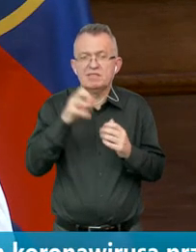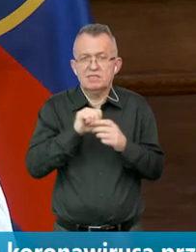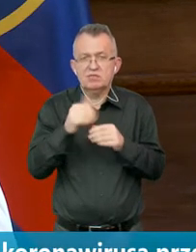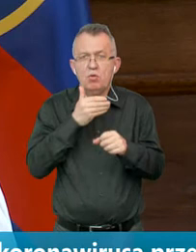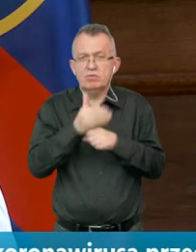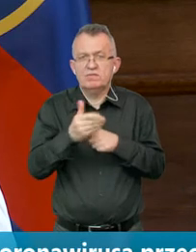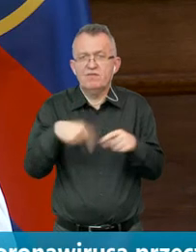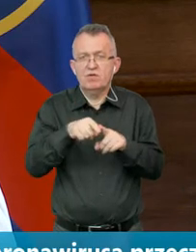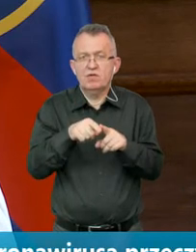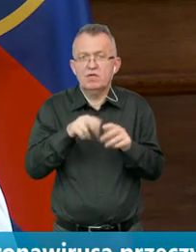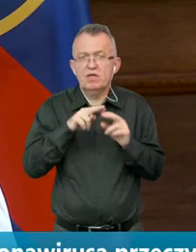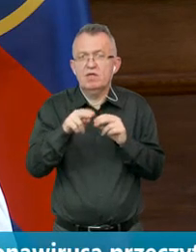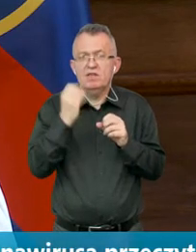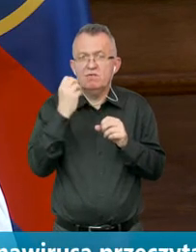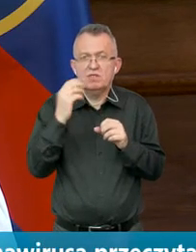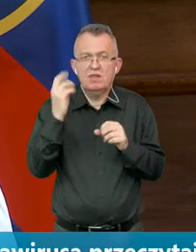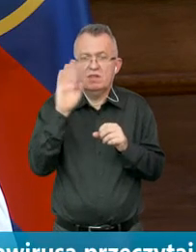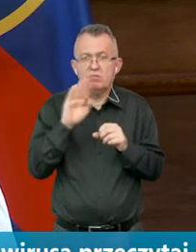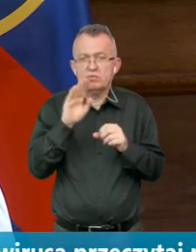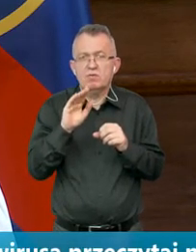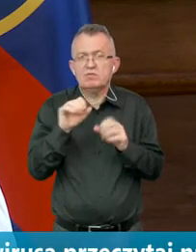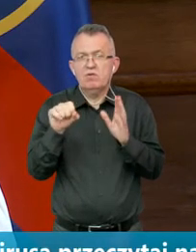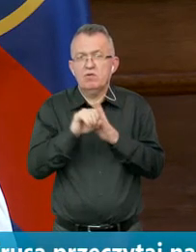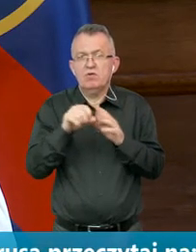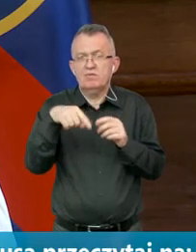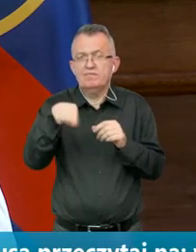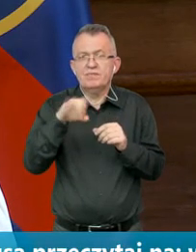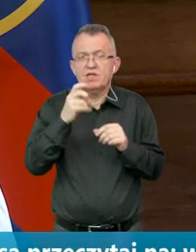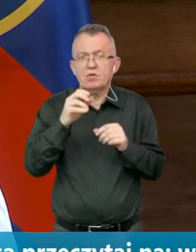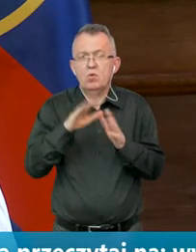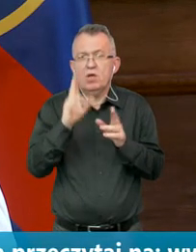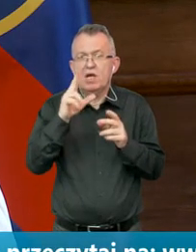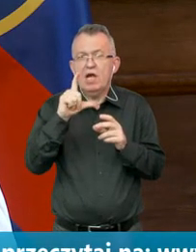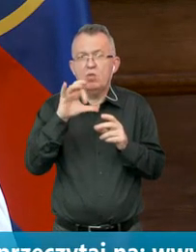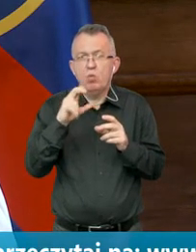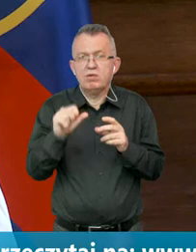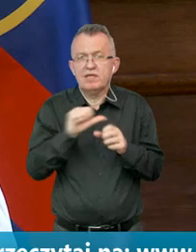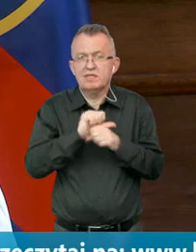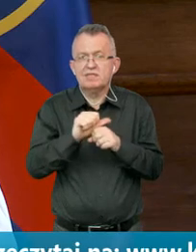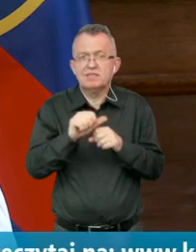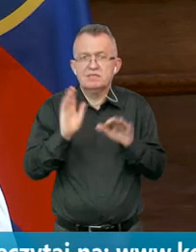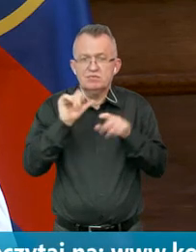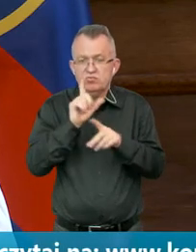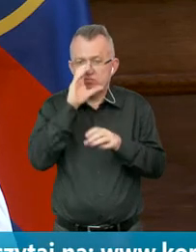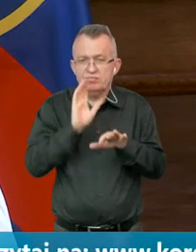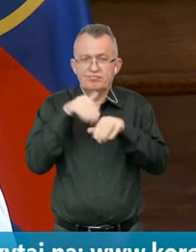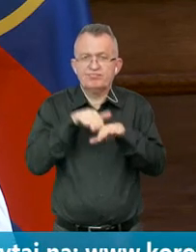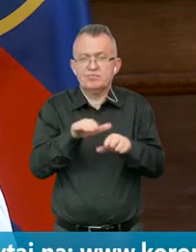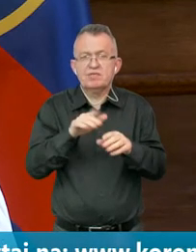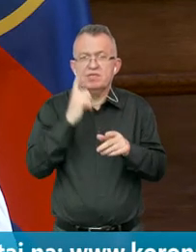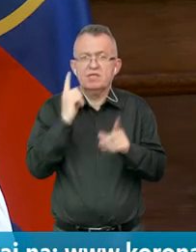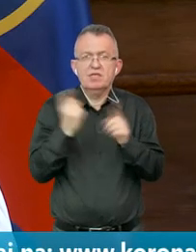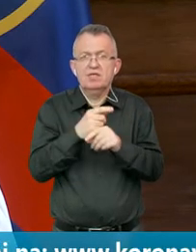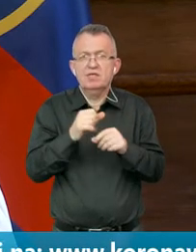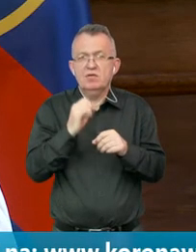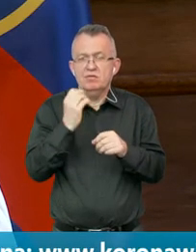opóźnienie w realizacji remontu odcinka dworzec Niebuszewy Rondo Giedroycia? Niewiele się tam dzieje, za to ulica Kadłubka jest w tak fatalnym stanie, jedyna przejezdna droga, że